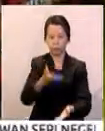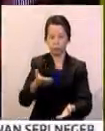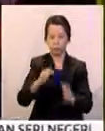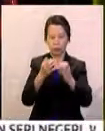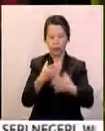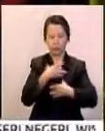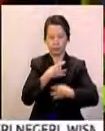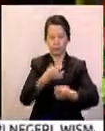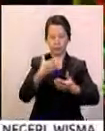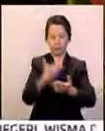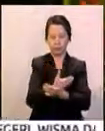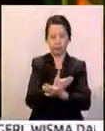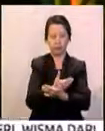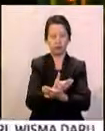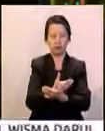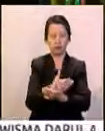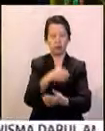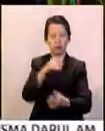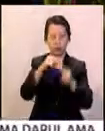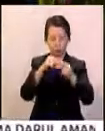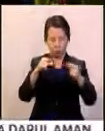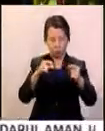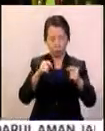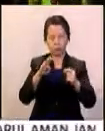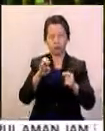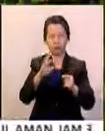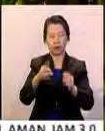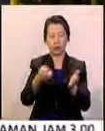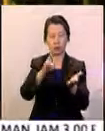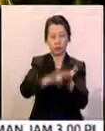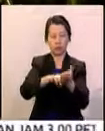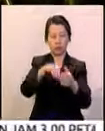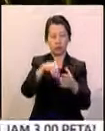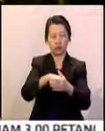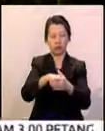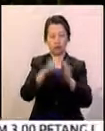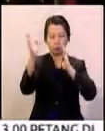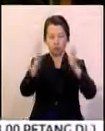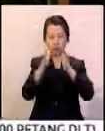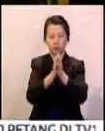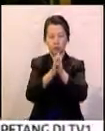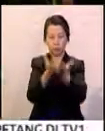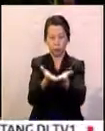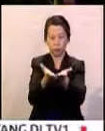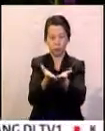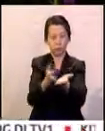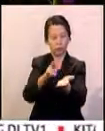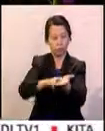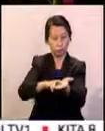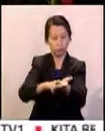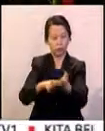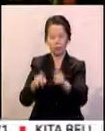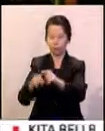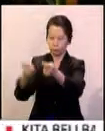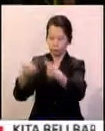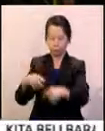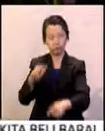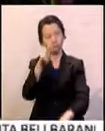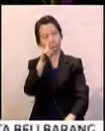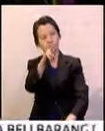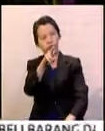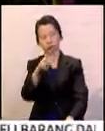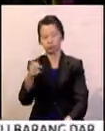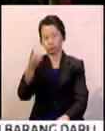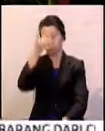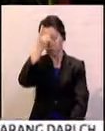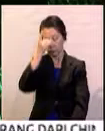peminat terbaru berupa Gold Bar yang turut direkodkan di dalam Malaysia Book of Records. Turut hadir menyaksikan persembahan mereka